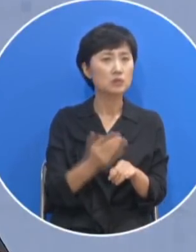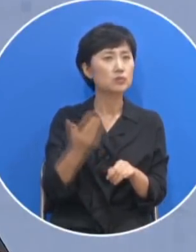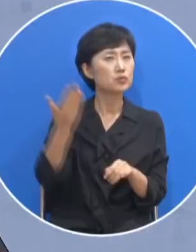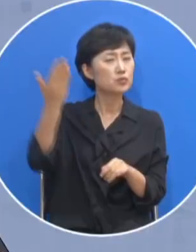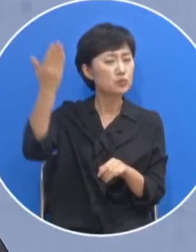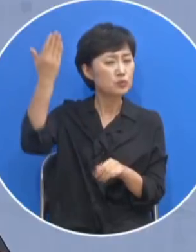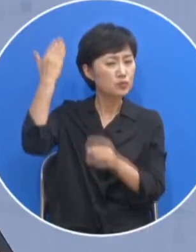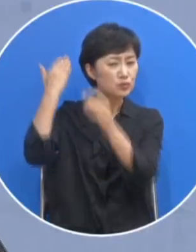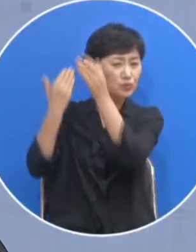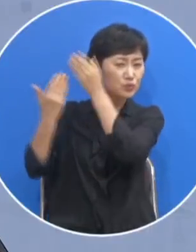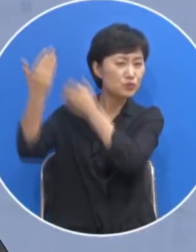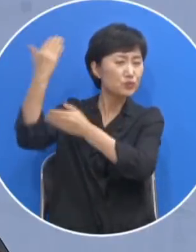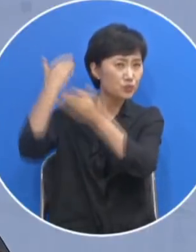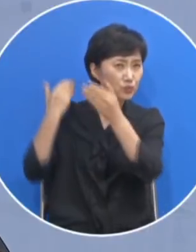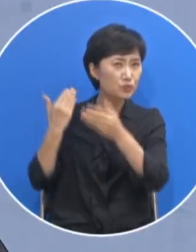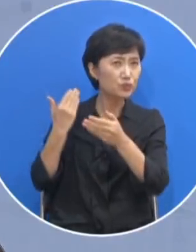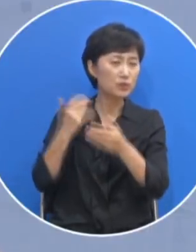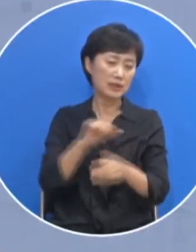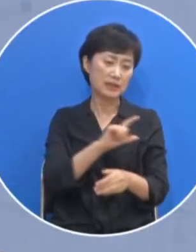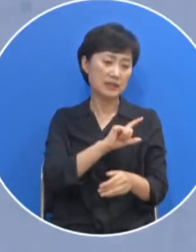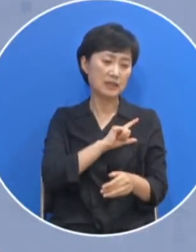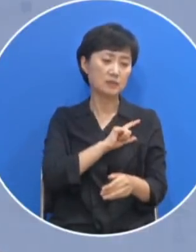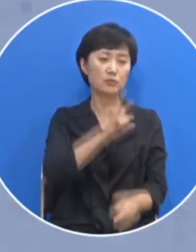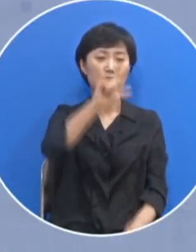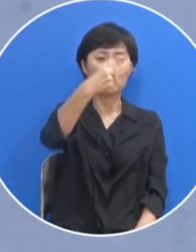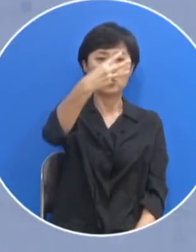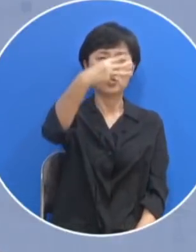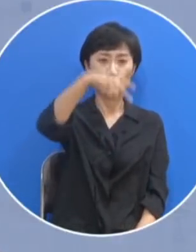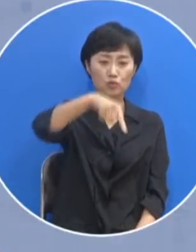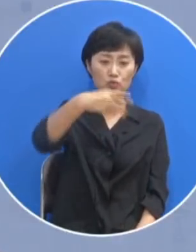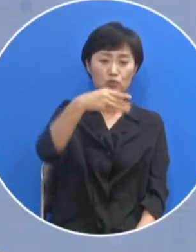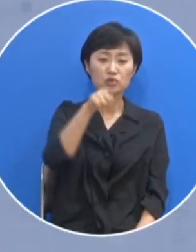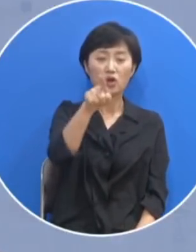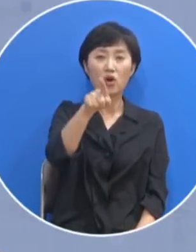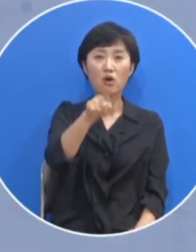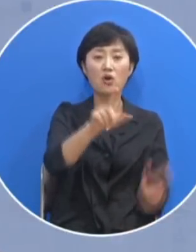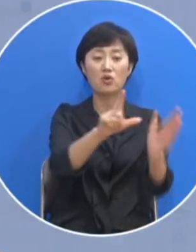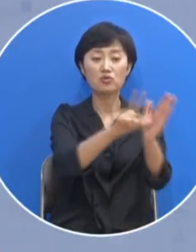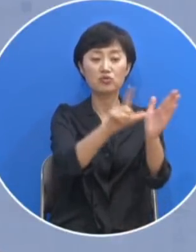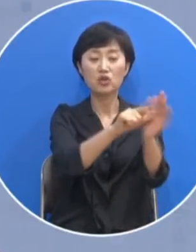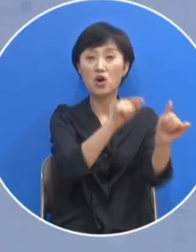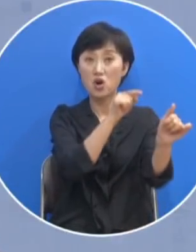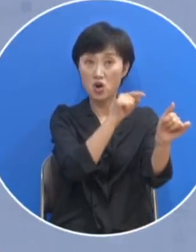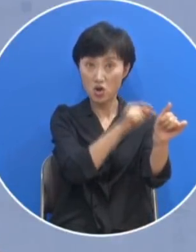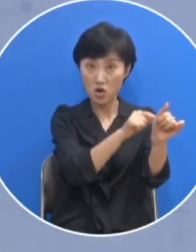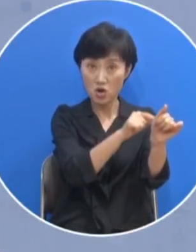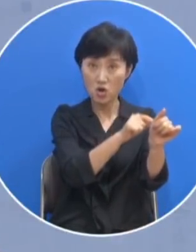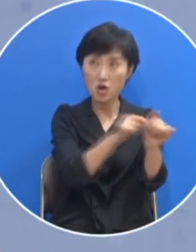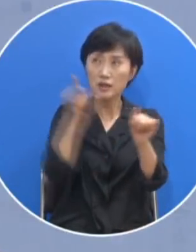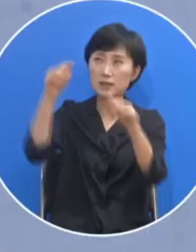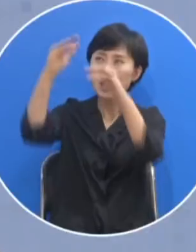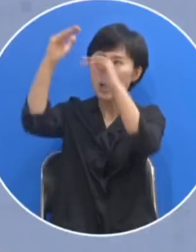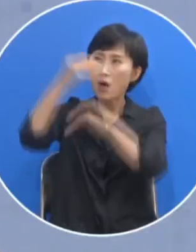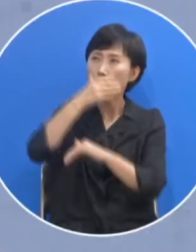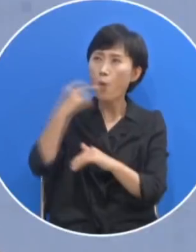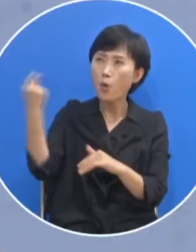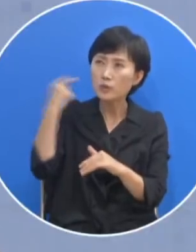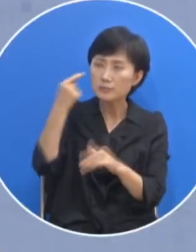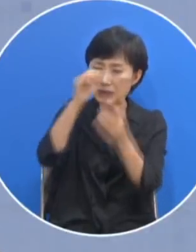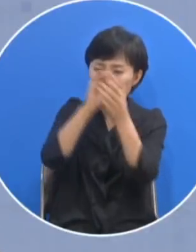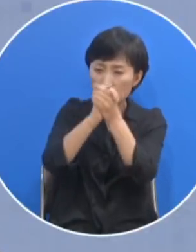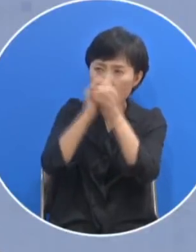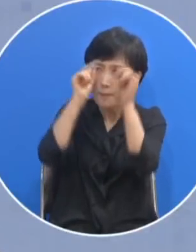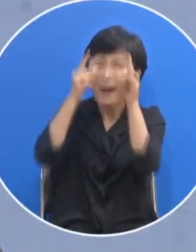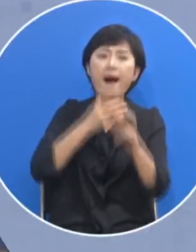you are on tweeter 팅 있는 멋진 눌 때 목각 막힌 루트가